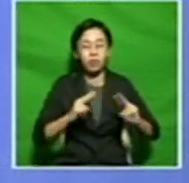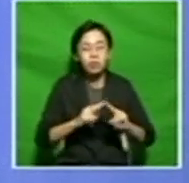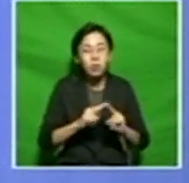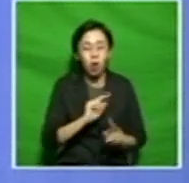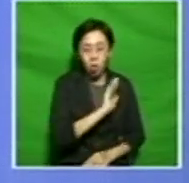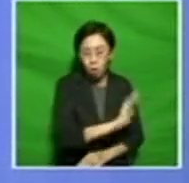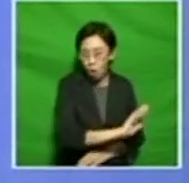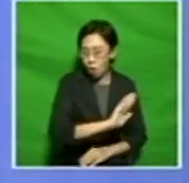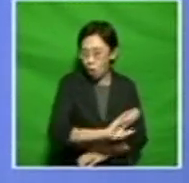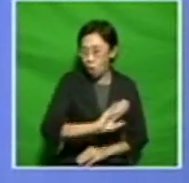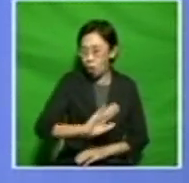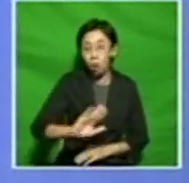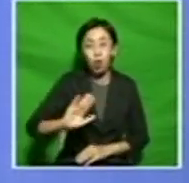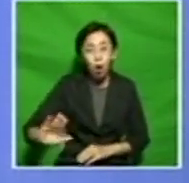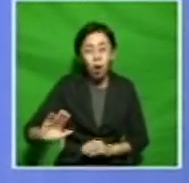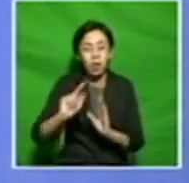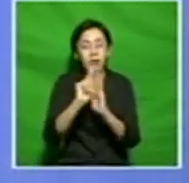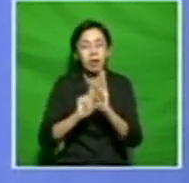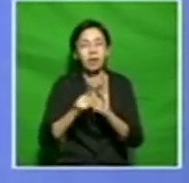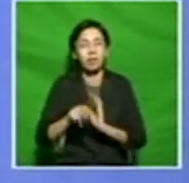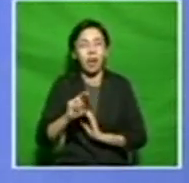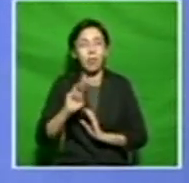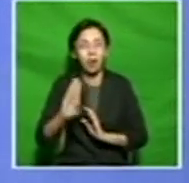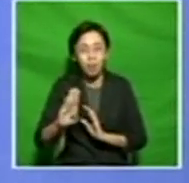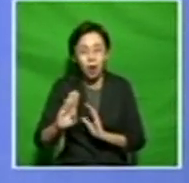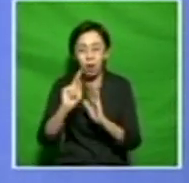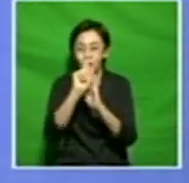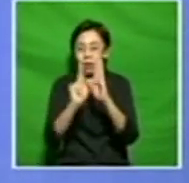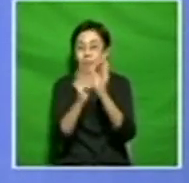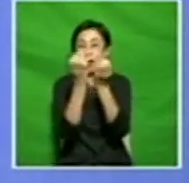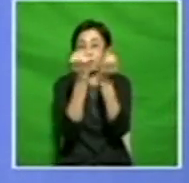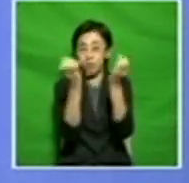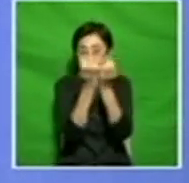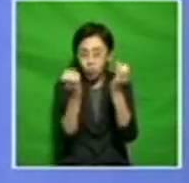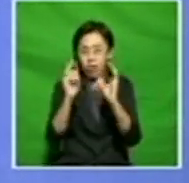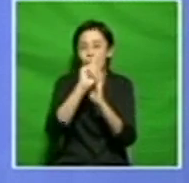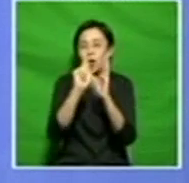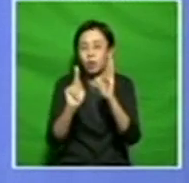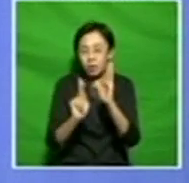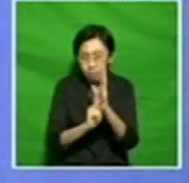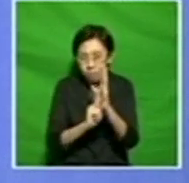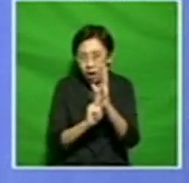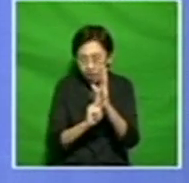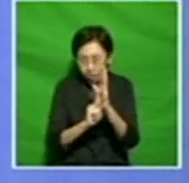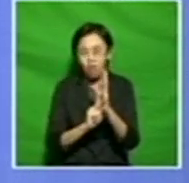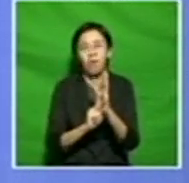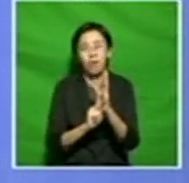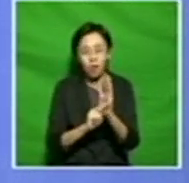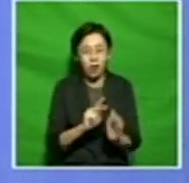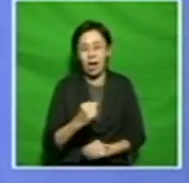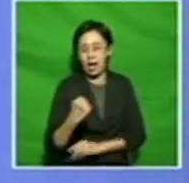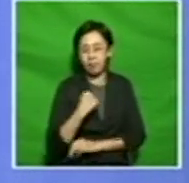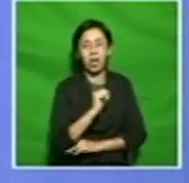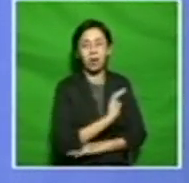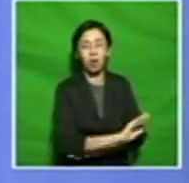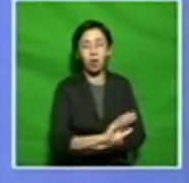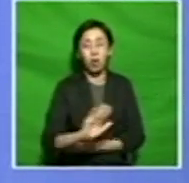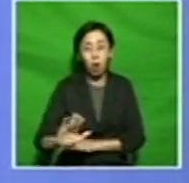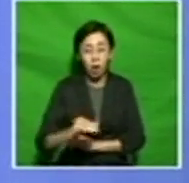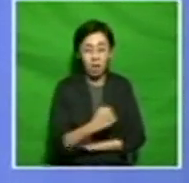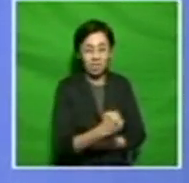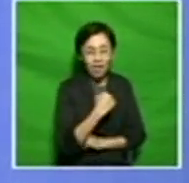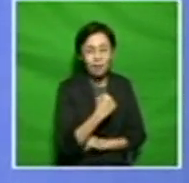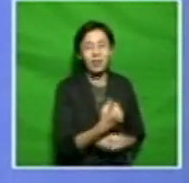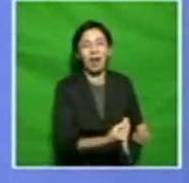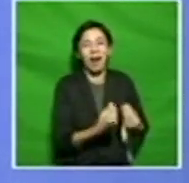แล้วก็ตามพระราชบัญญัติตามบทบัญญัติของรัฐธรรมนูญและกฎหมายนั้นๆเพียงแต่อำนาจมันโอนมาเป็นของนาย